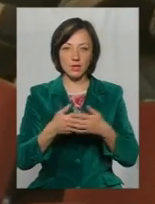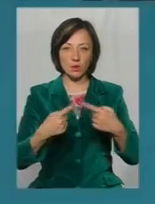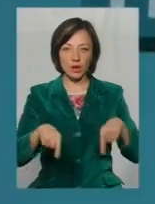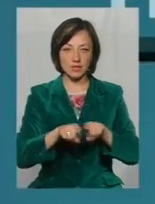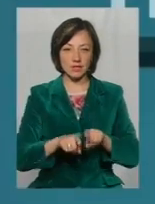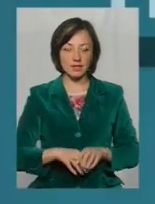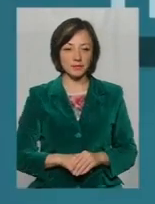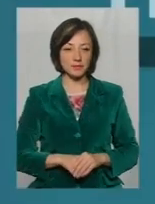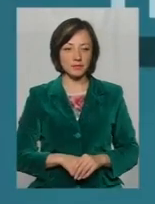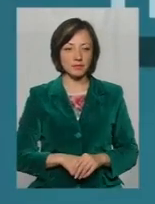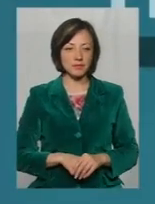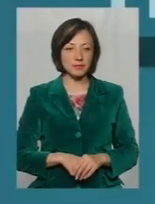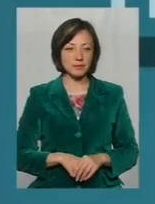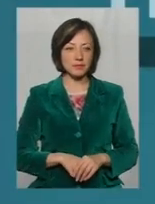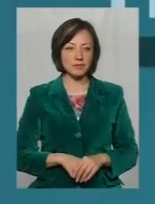організація.